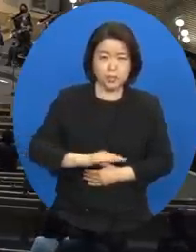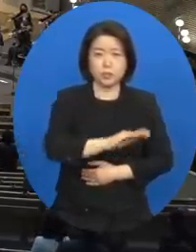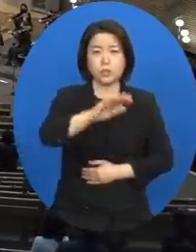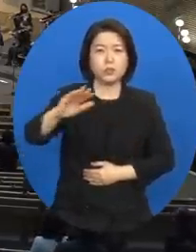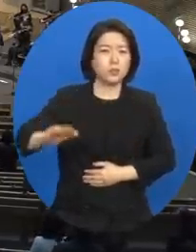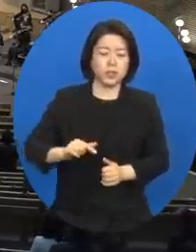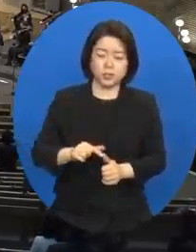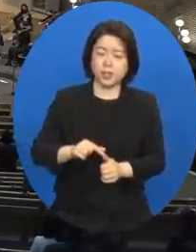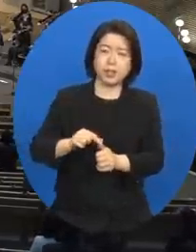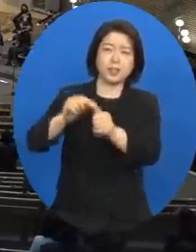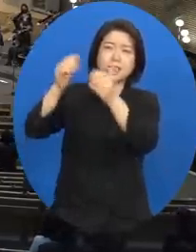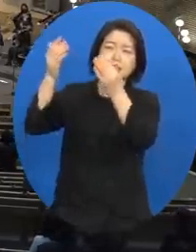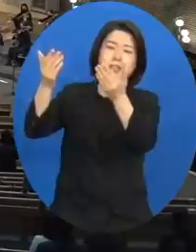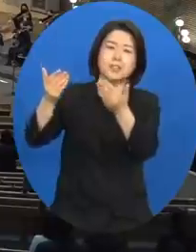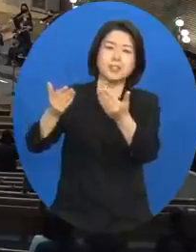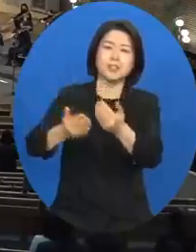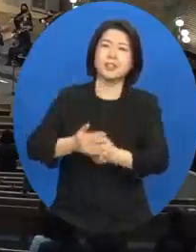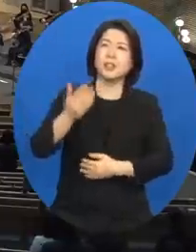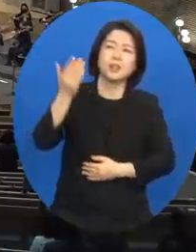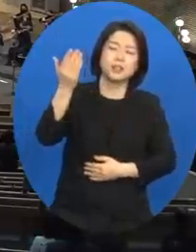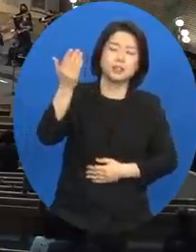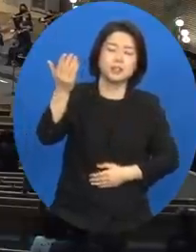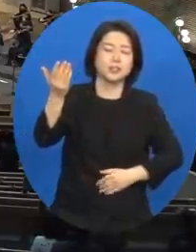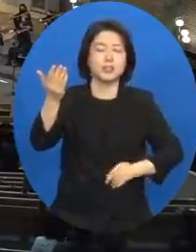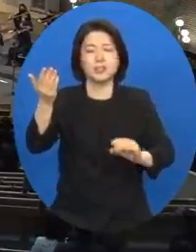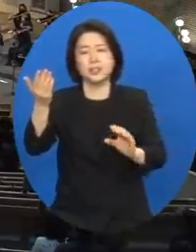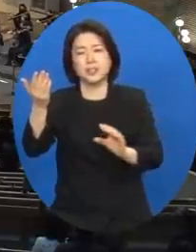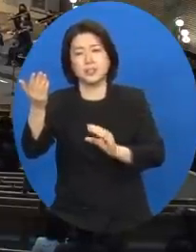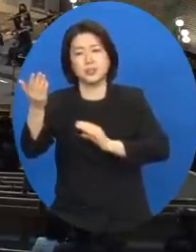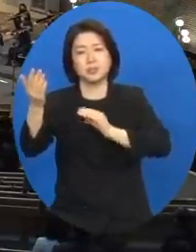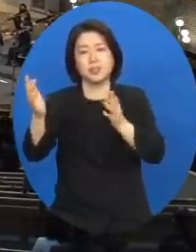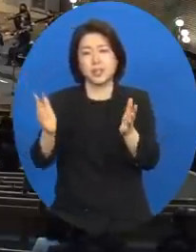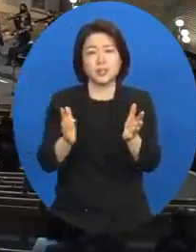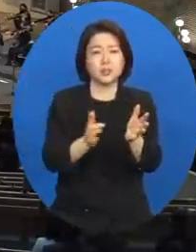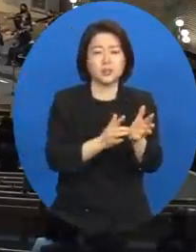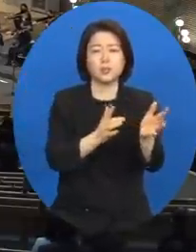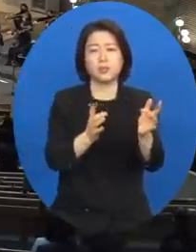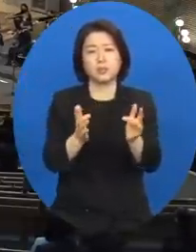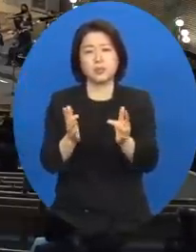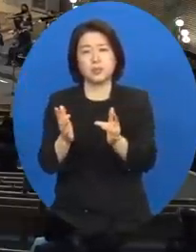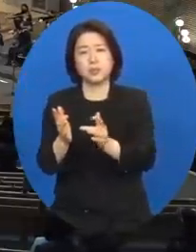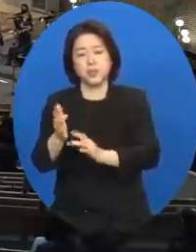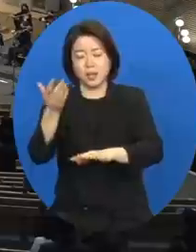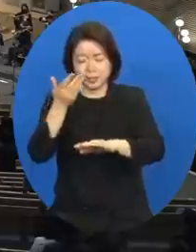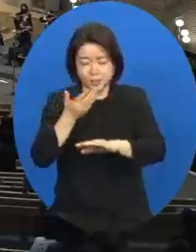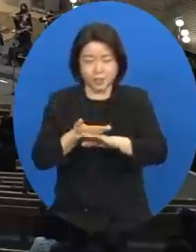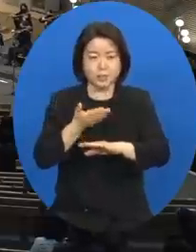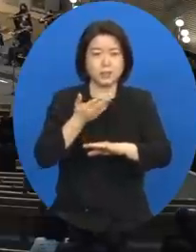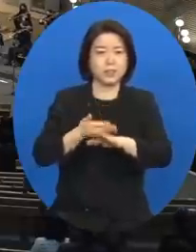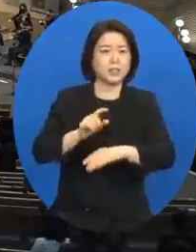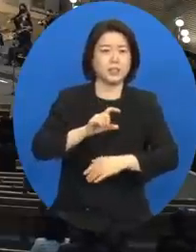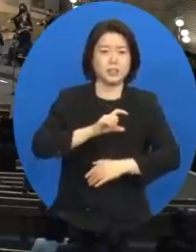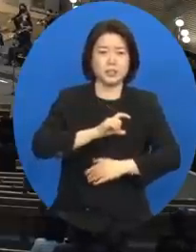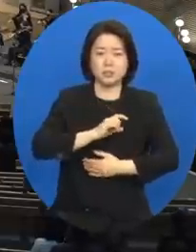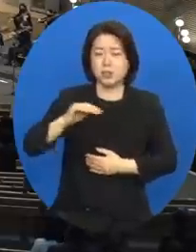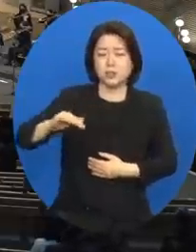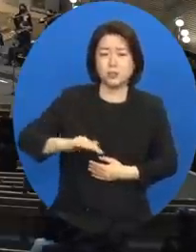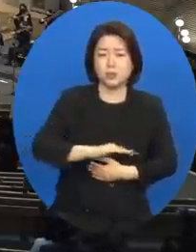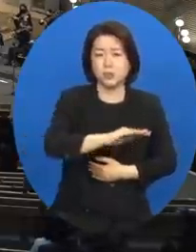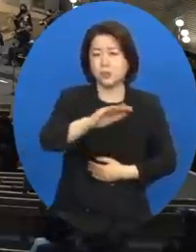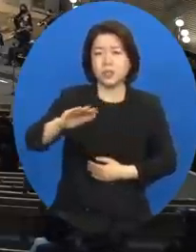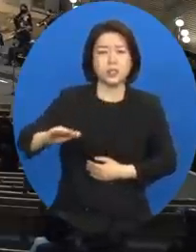우리를 구원하신 그 이름 예수 다른